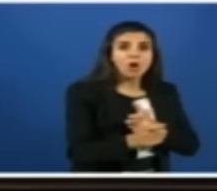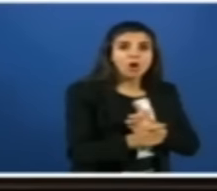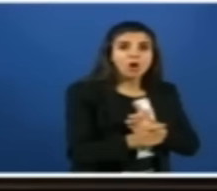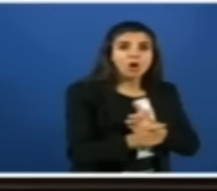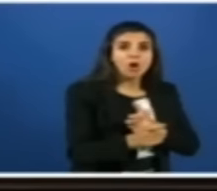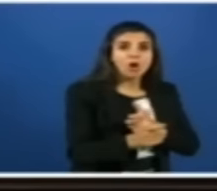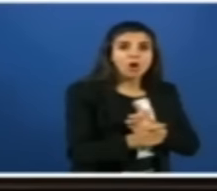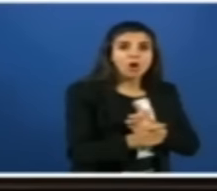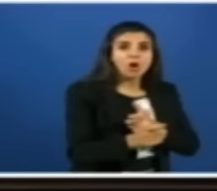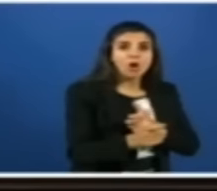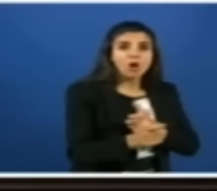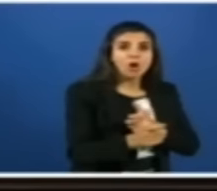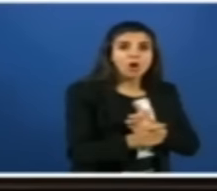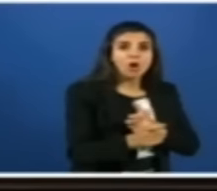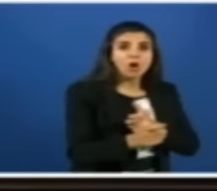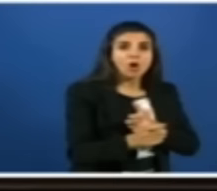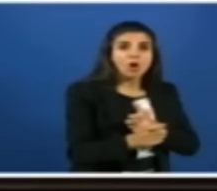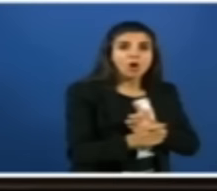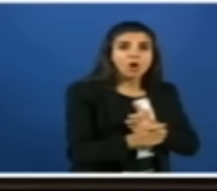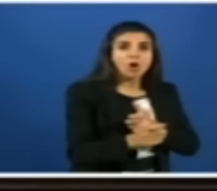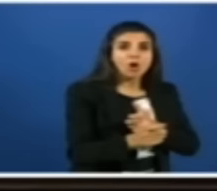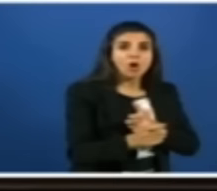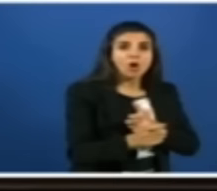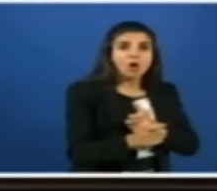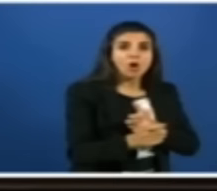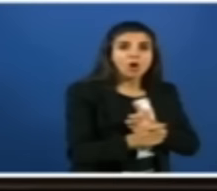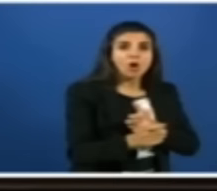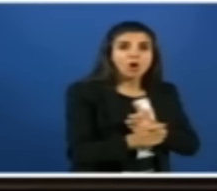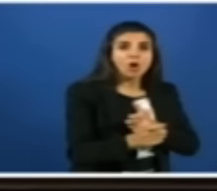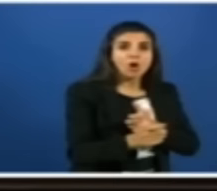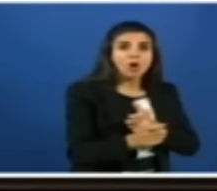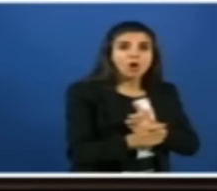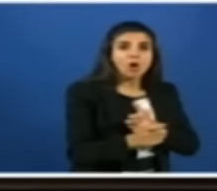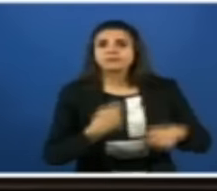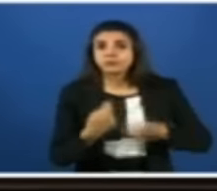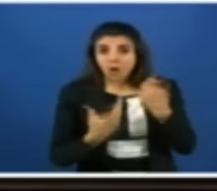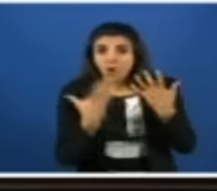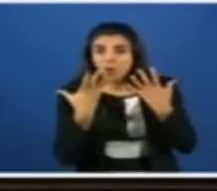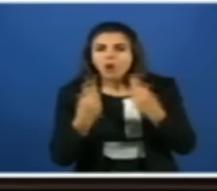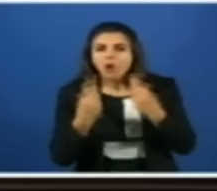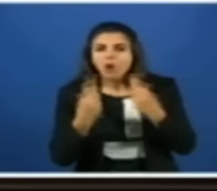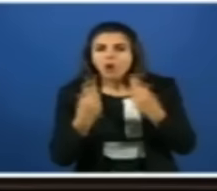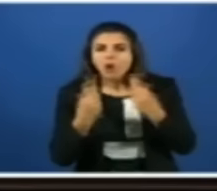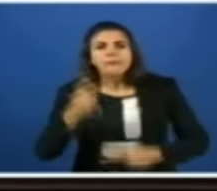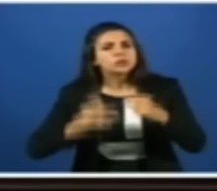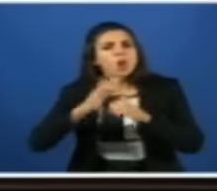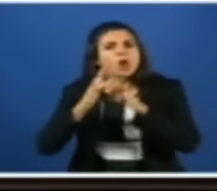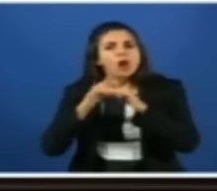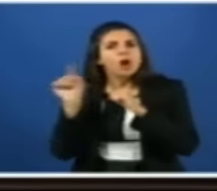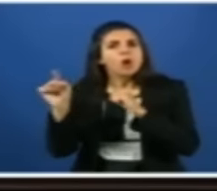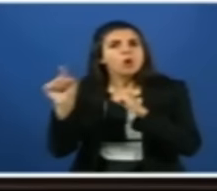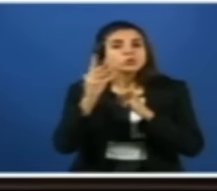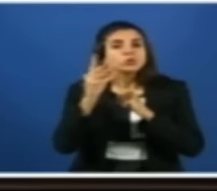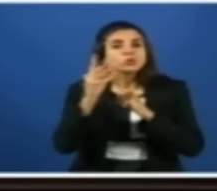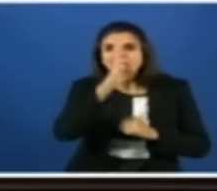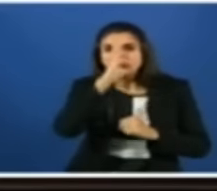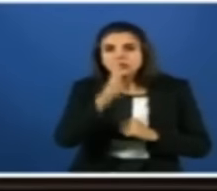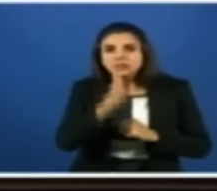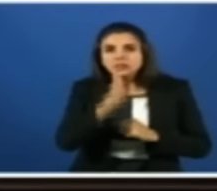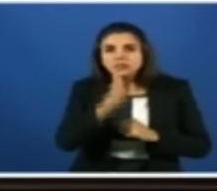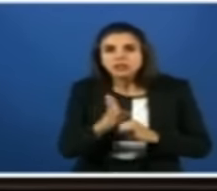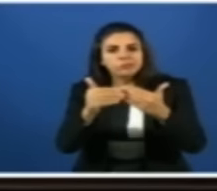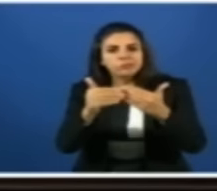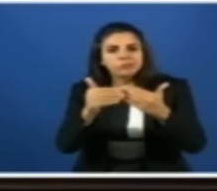terör kaynaklı paralar bahane edilerek bazı ülkelerde ciddi